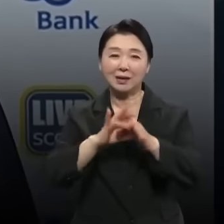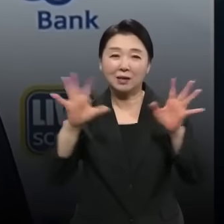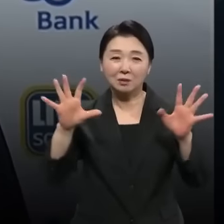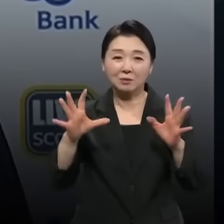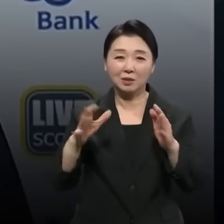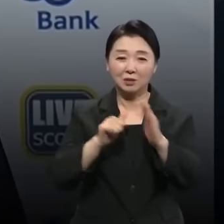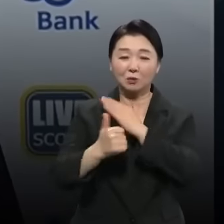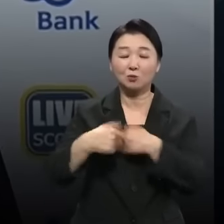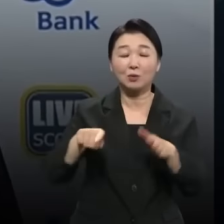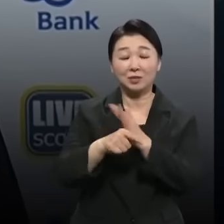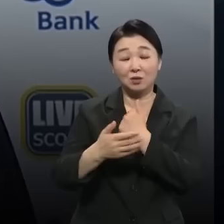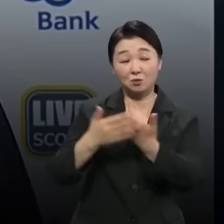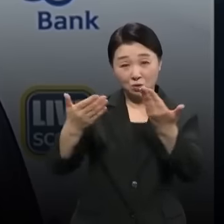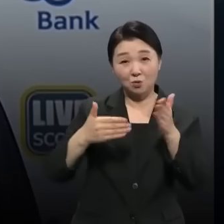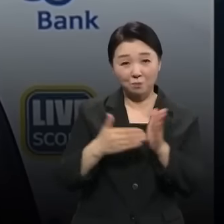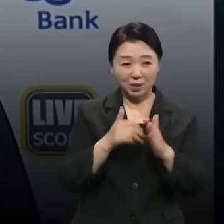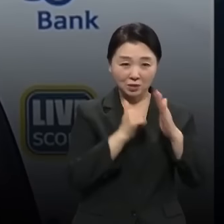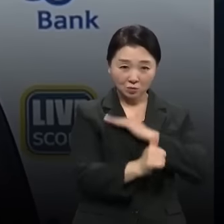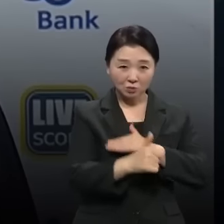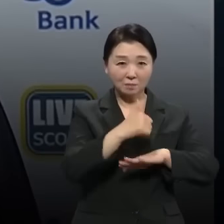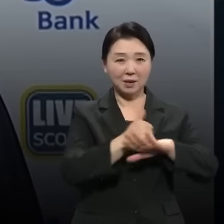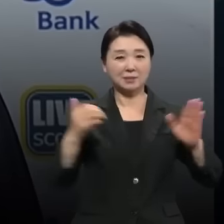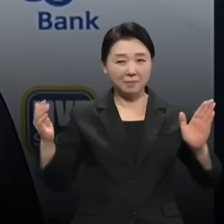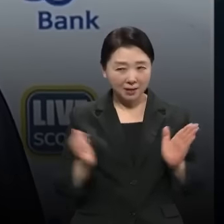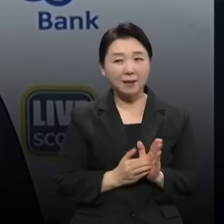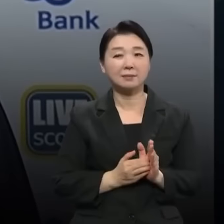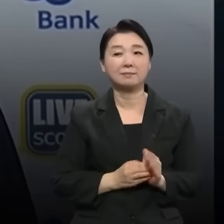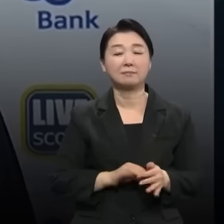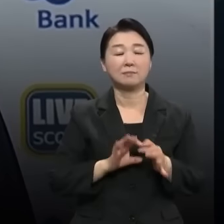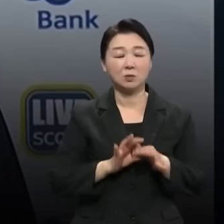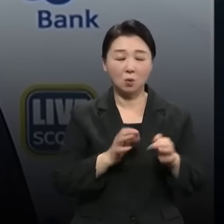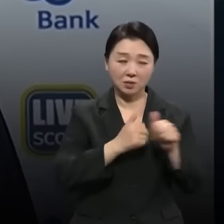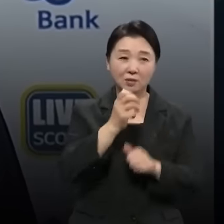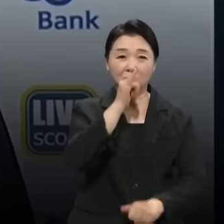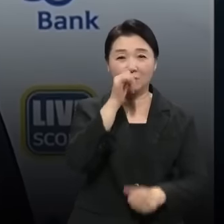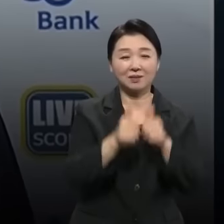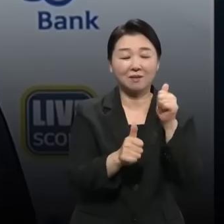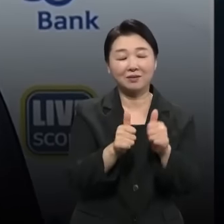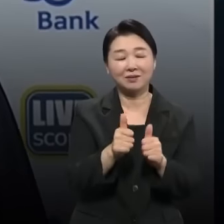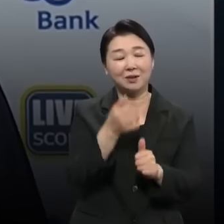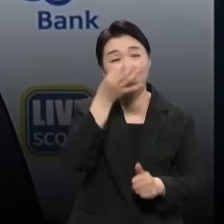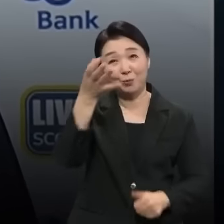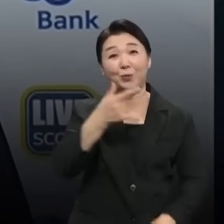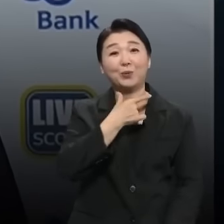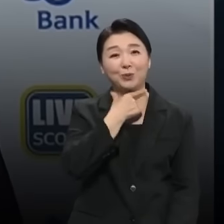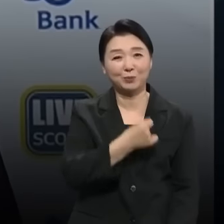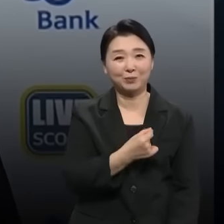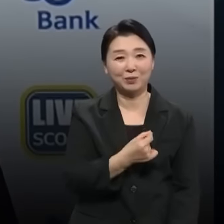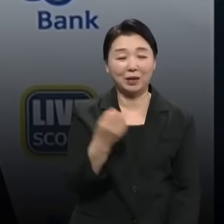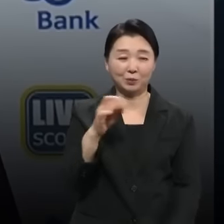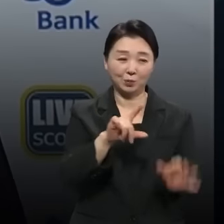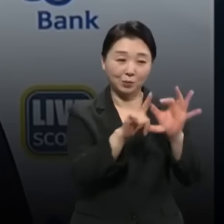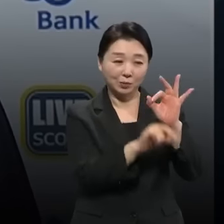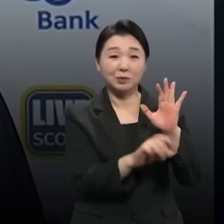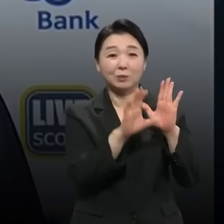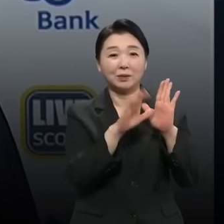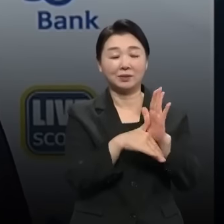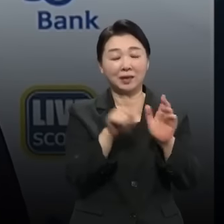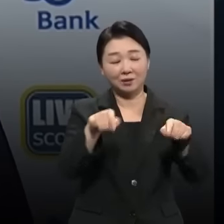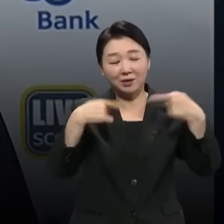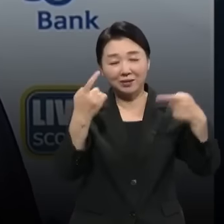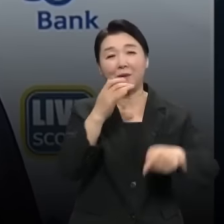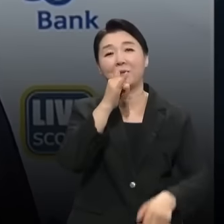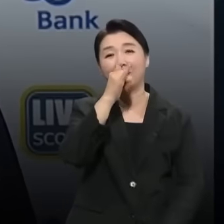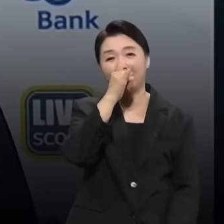응원해 주시는데 선수들도 끝까지 꼭 이길 수 있는 경기 많이 해가지고 꼭 10월 달에 경기할 수